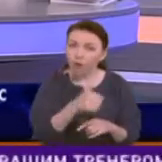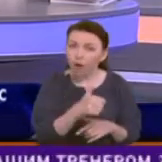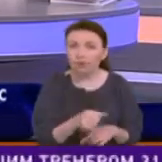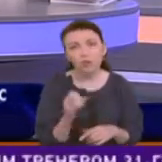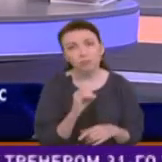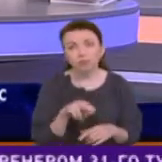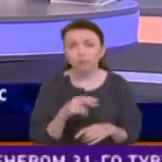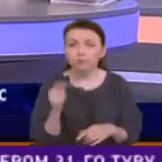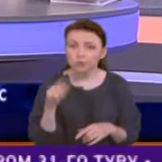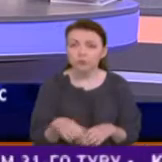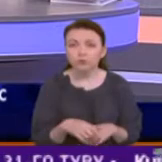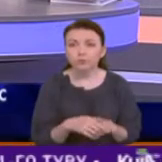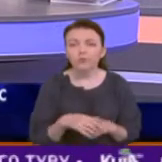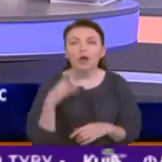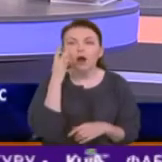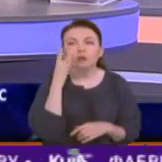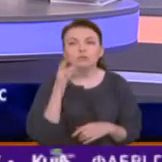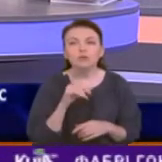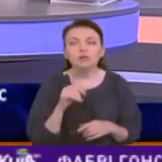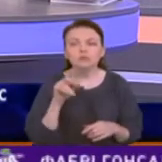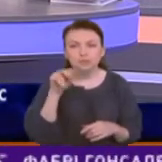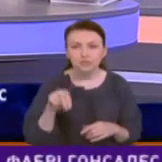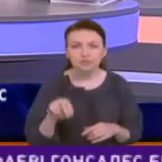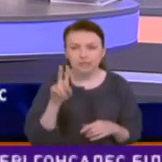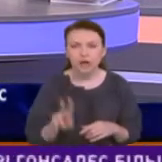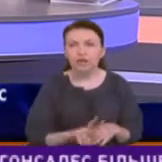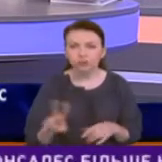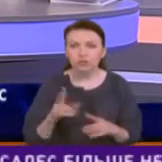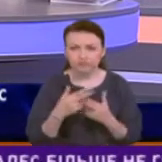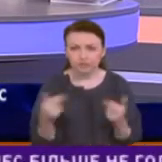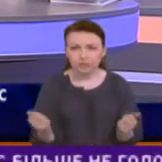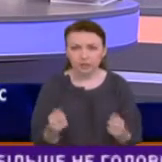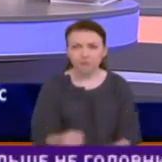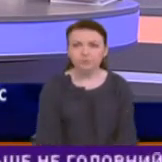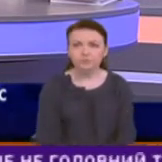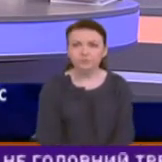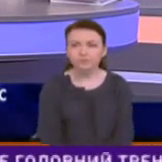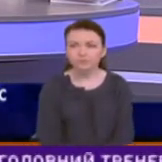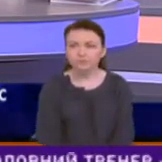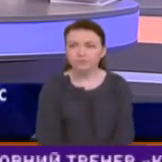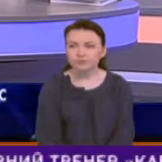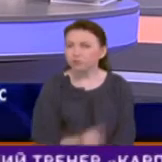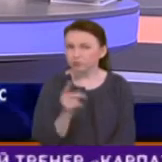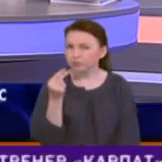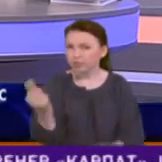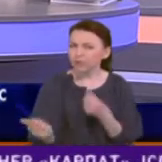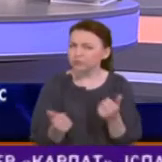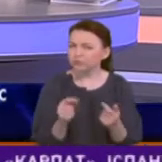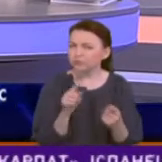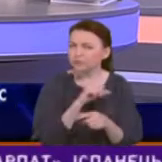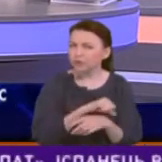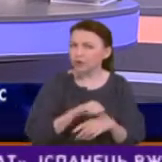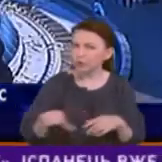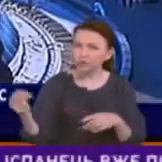румунська церква нас визнала? Ну, поки ні, але вікарного свого архієрея приведе. Щось ми там всім платимо так. Ці